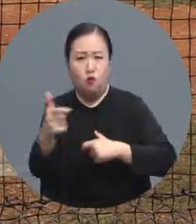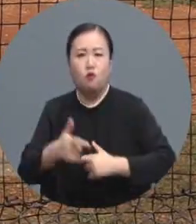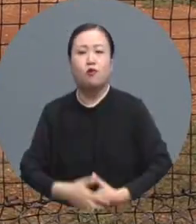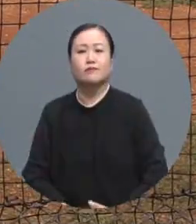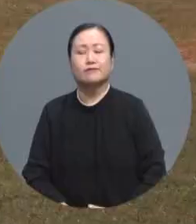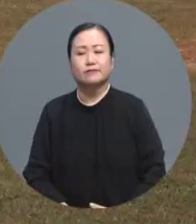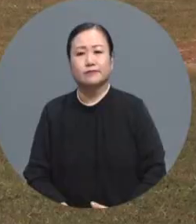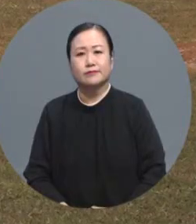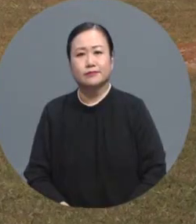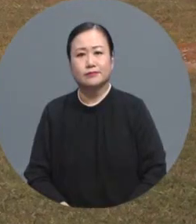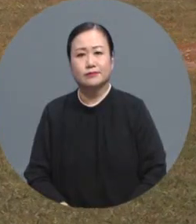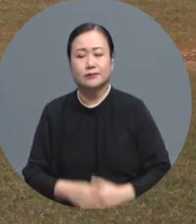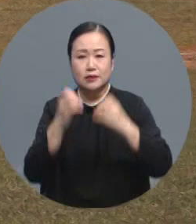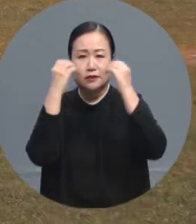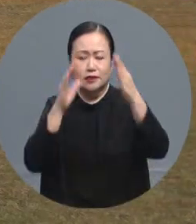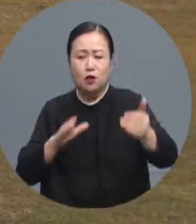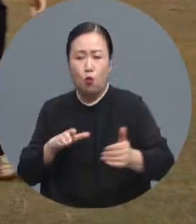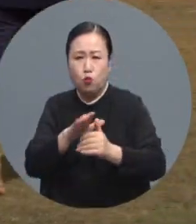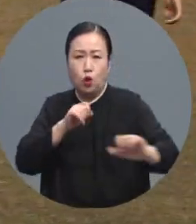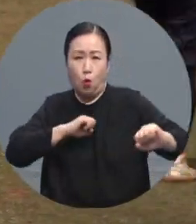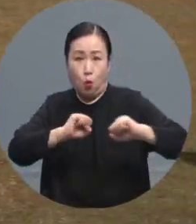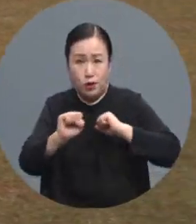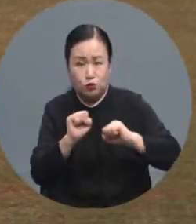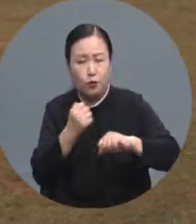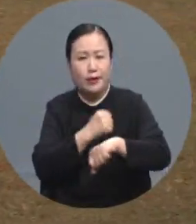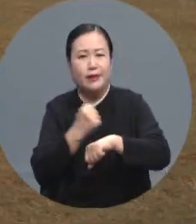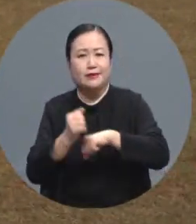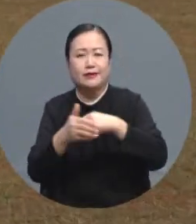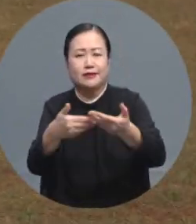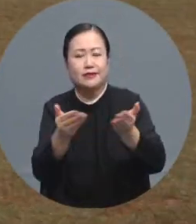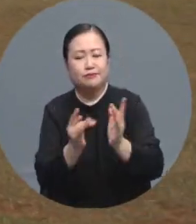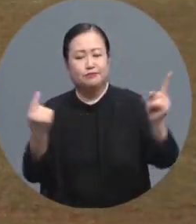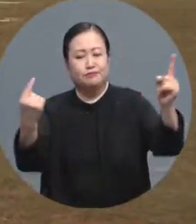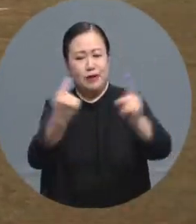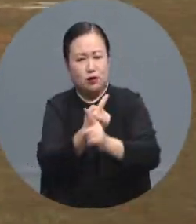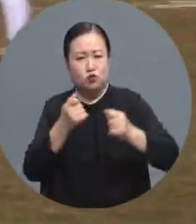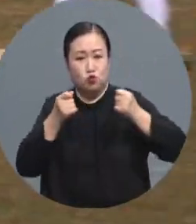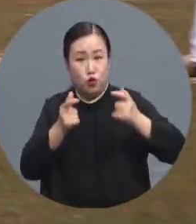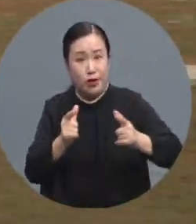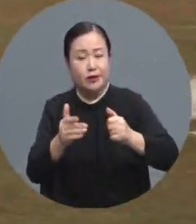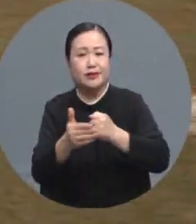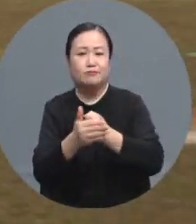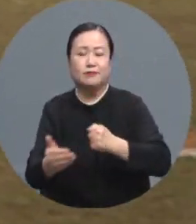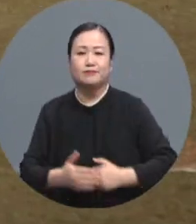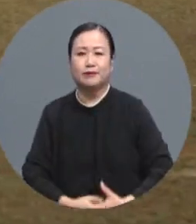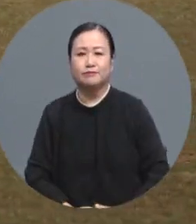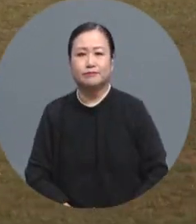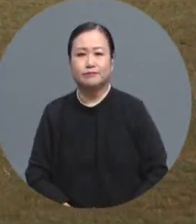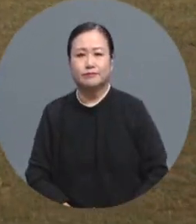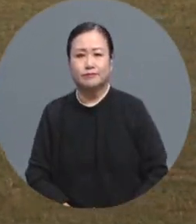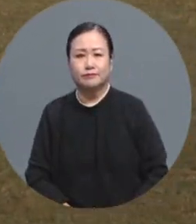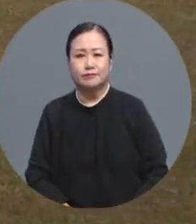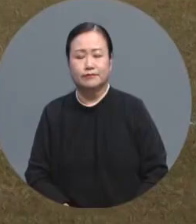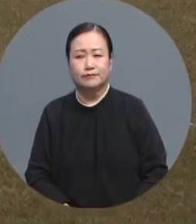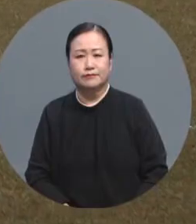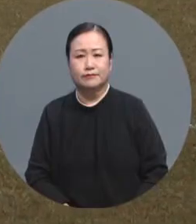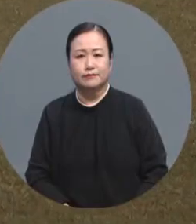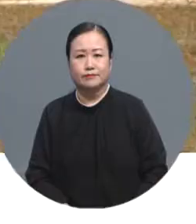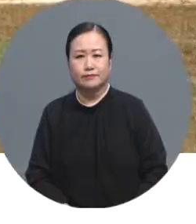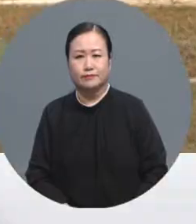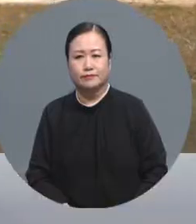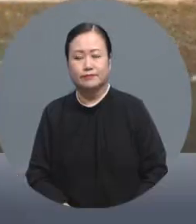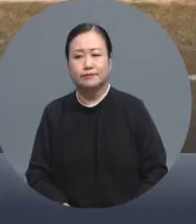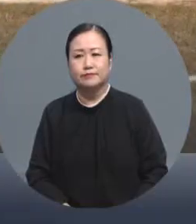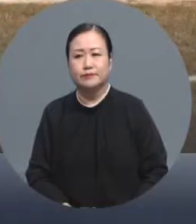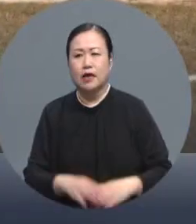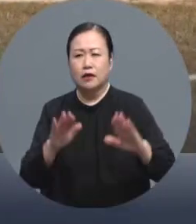분위기입니다. 새로운 공격 활로를 개척해 팀 체질을 개선할 절호의 기회이기 때문입니다. Maybe we don't have one guy